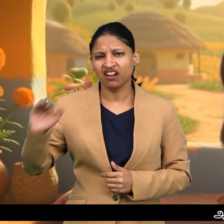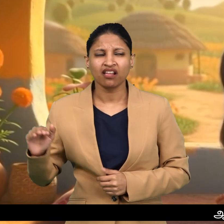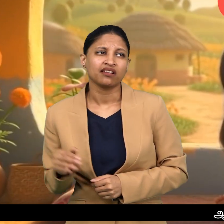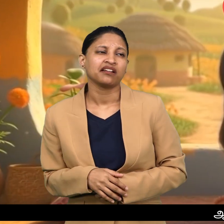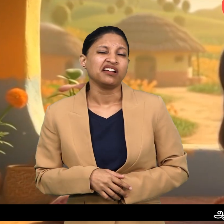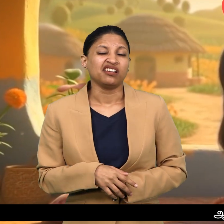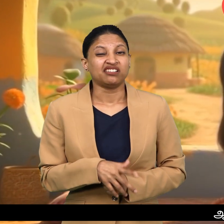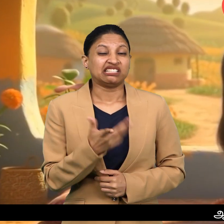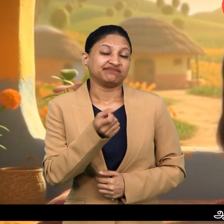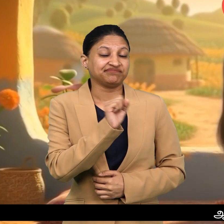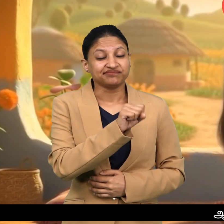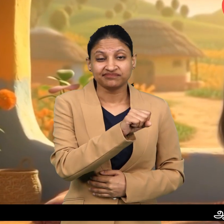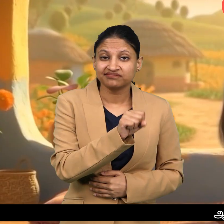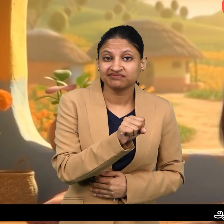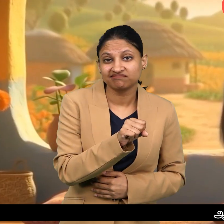ஆமாம் பாட்டி.